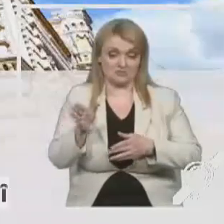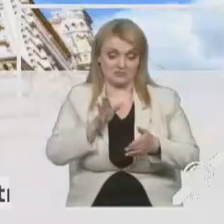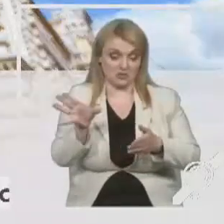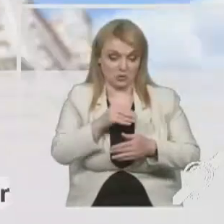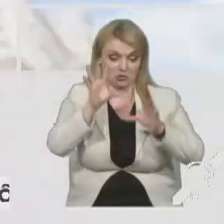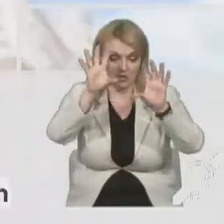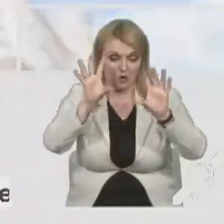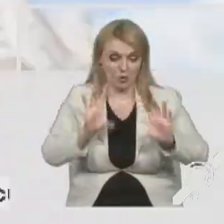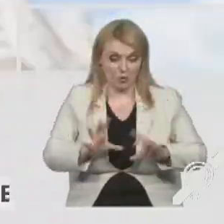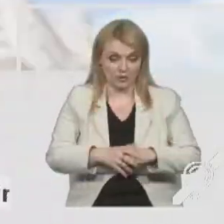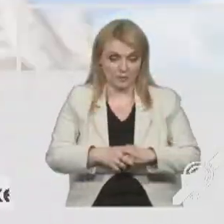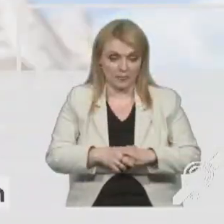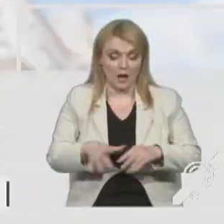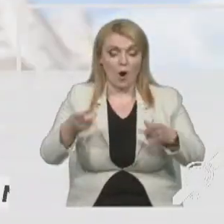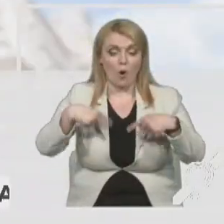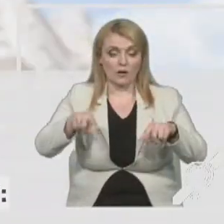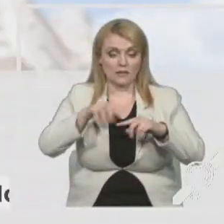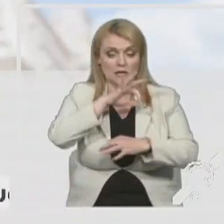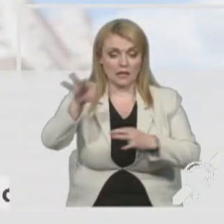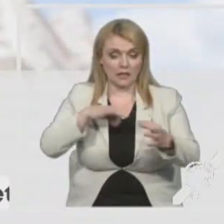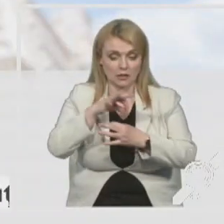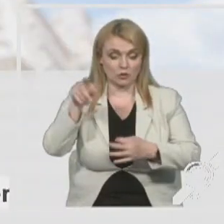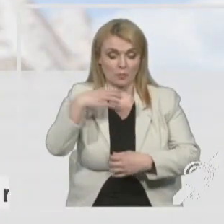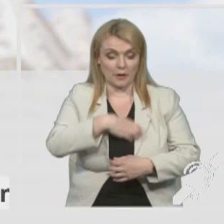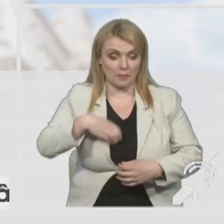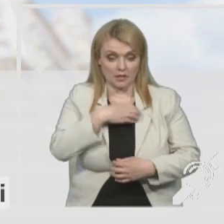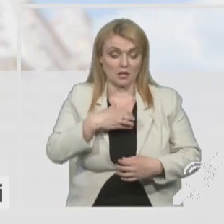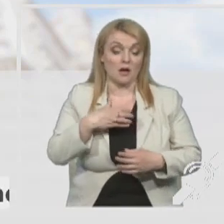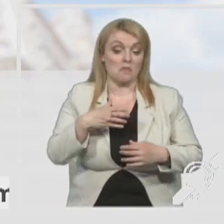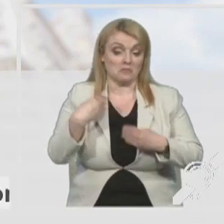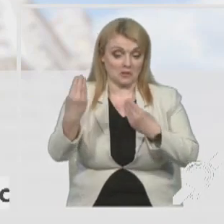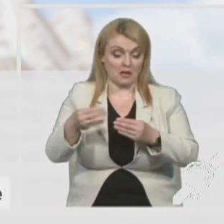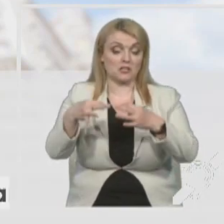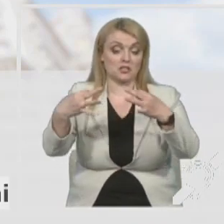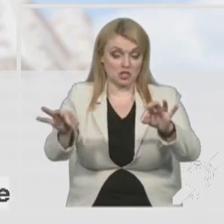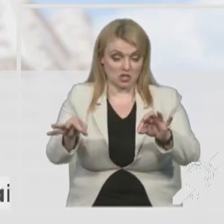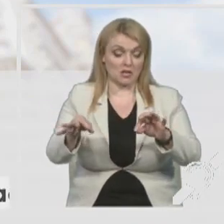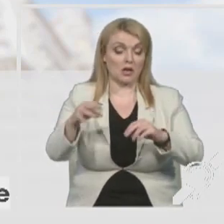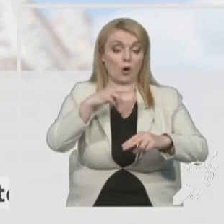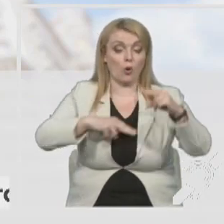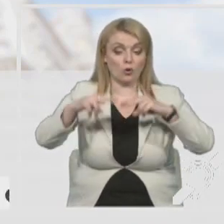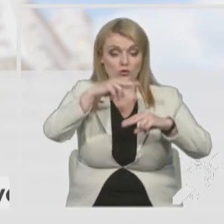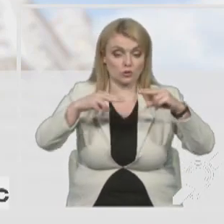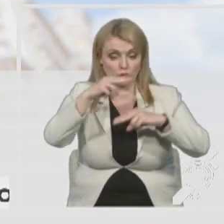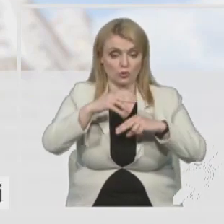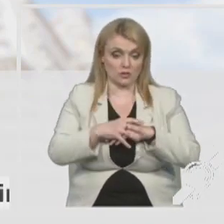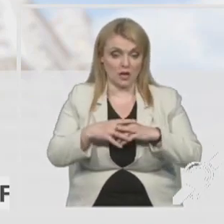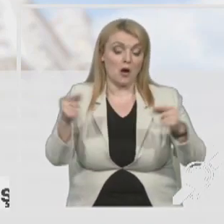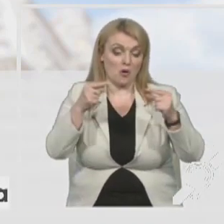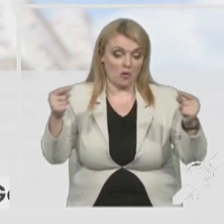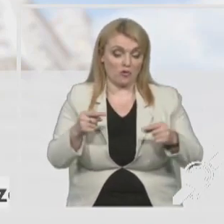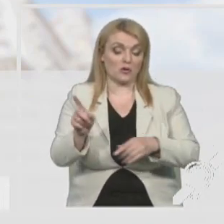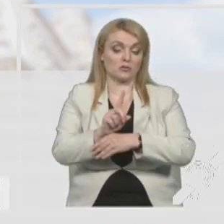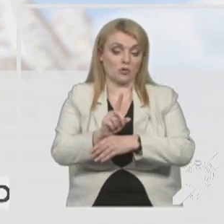detalii. Direcția Arhitectură, Urbanism și Relații Funciare a emis autorizația de construire în conformitate cu normele